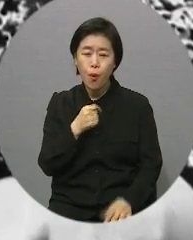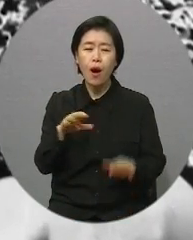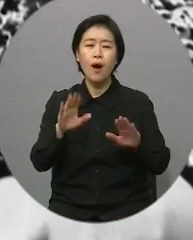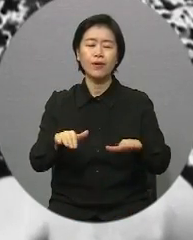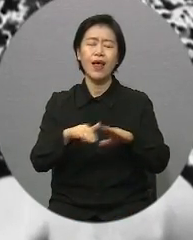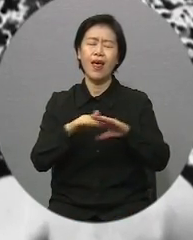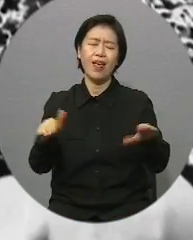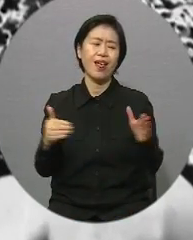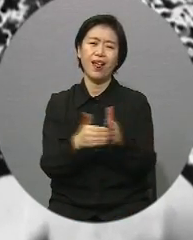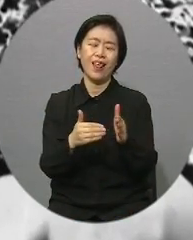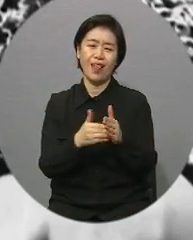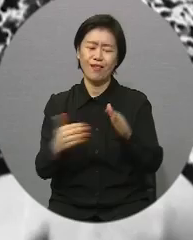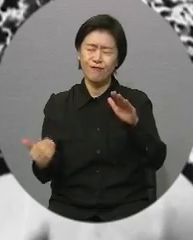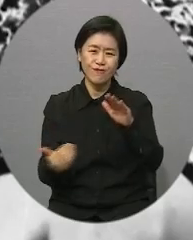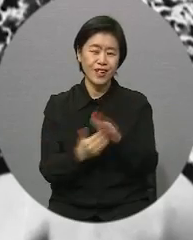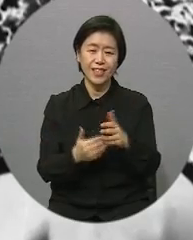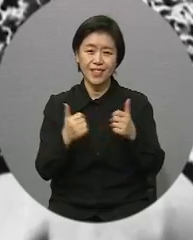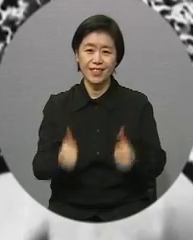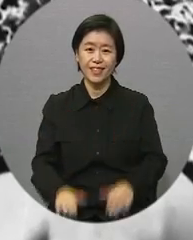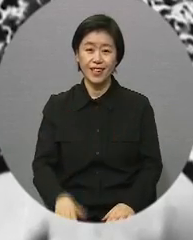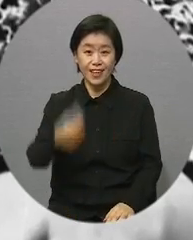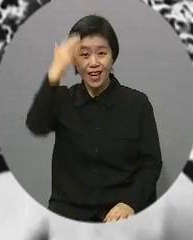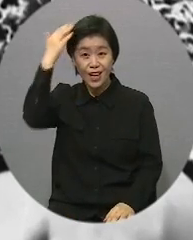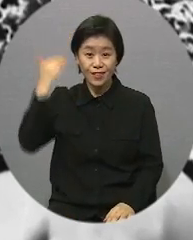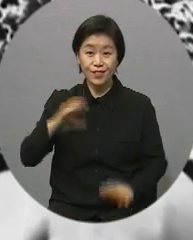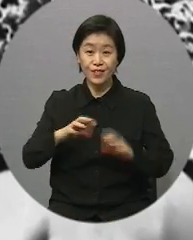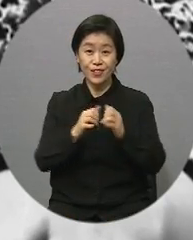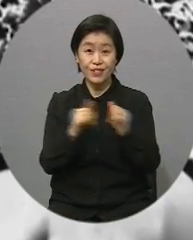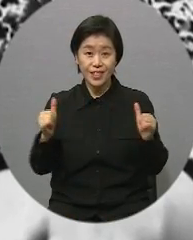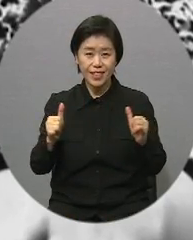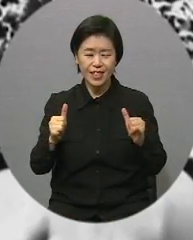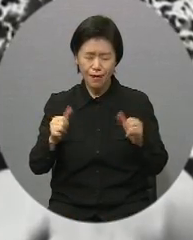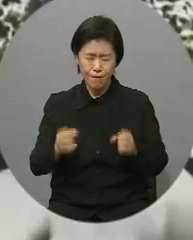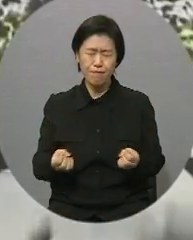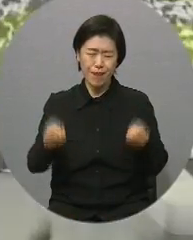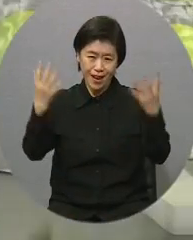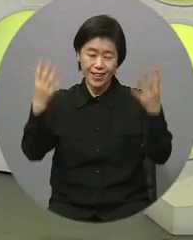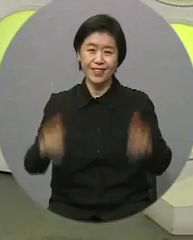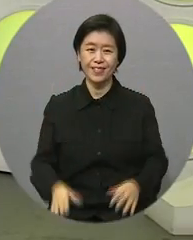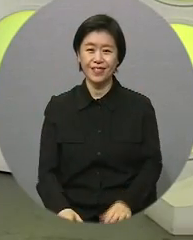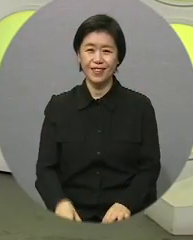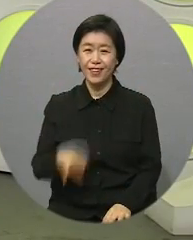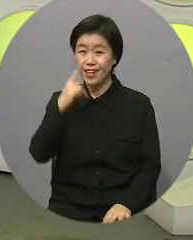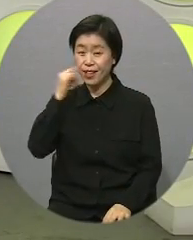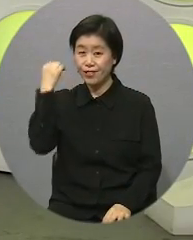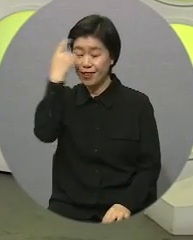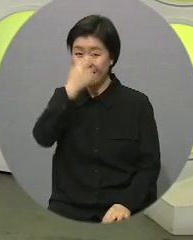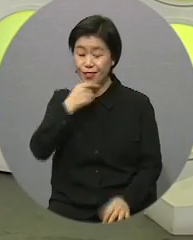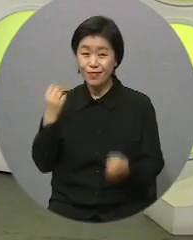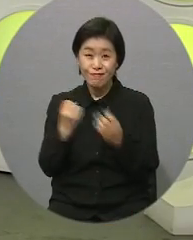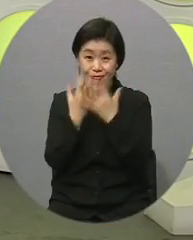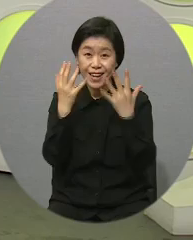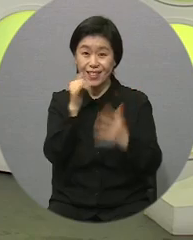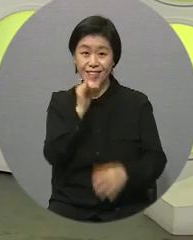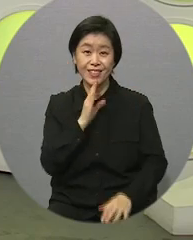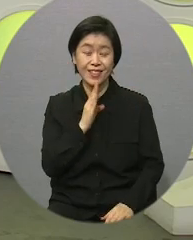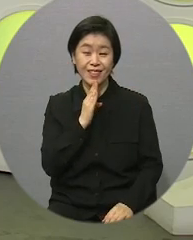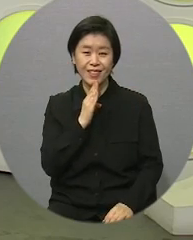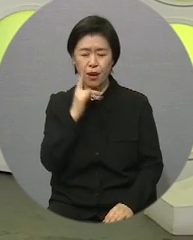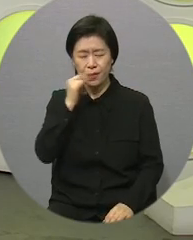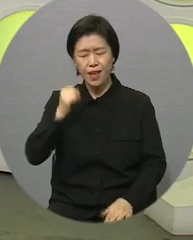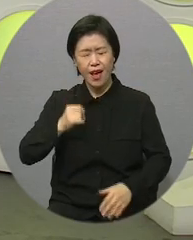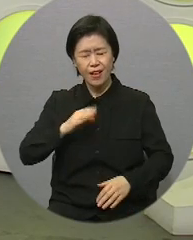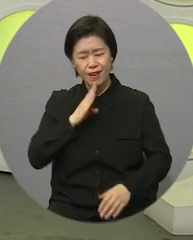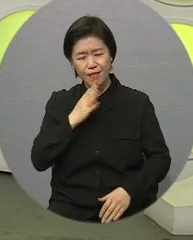생을었다 한국민 만세다 어머님이 너무 밝게 웃고 계세요 얼마나 좋으실까요